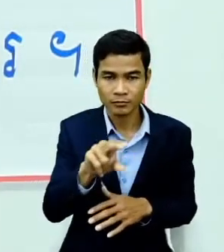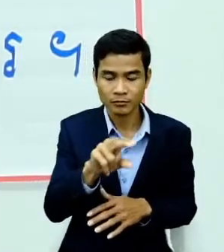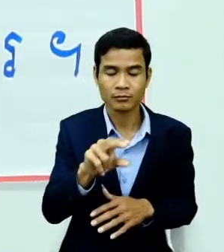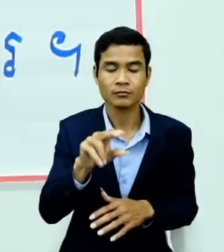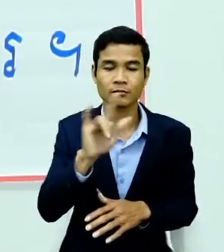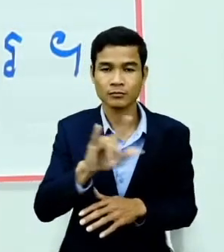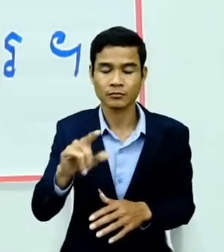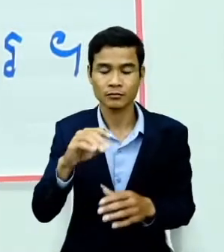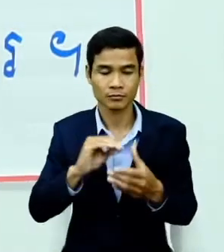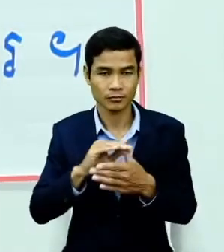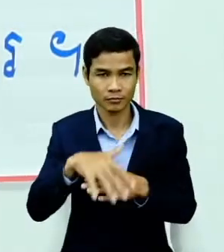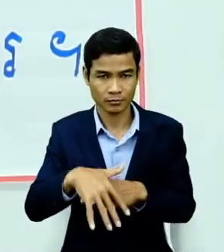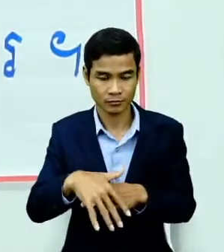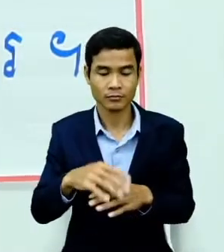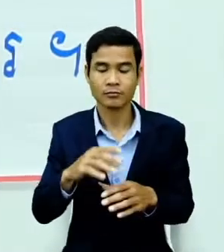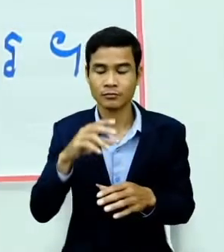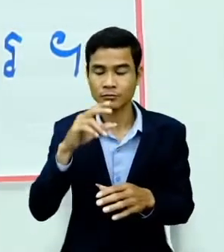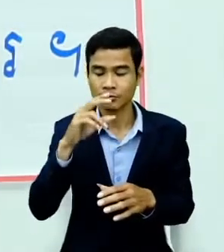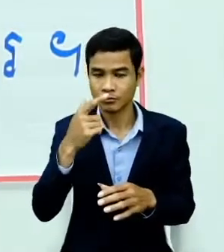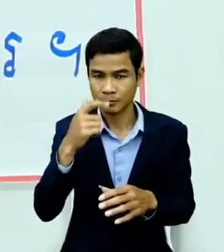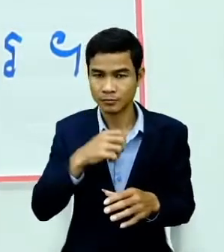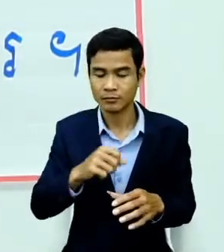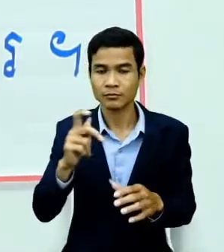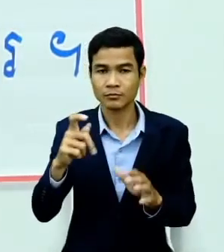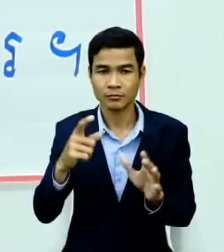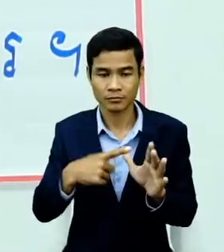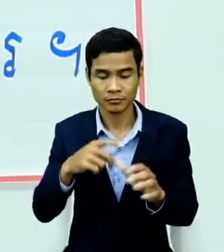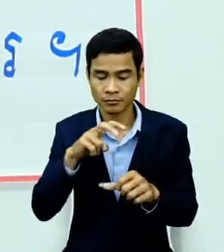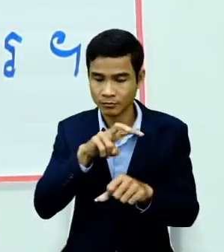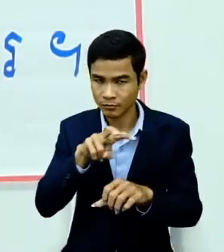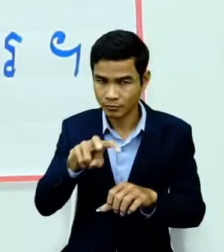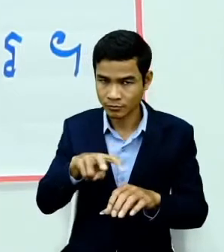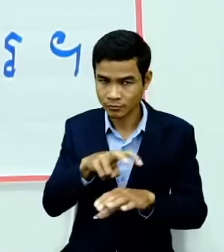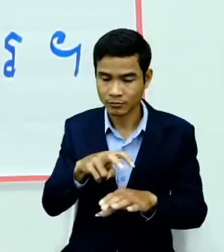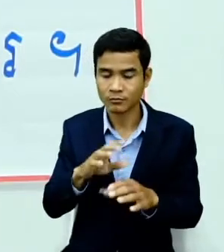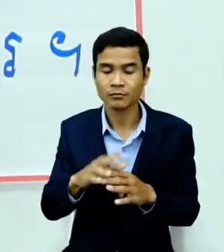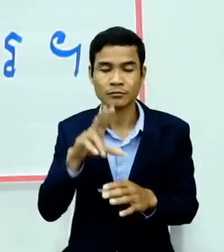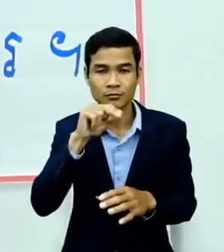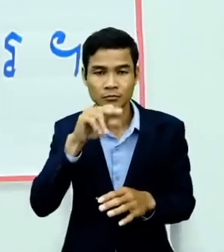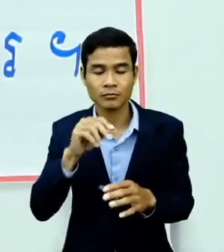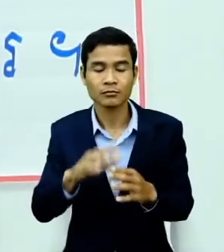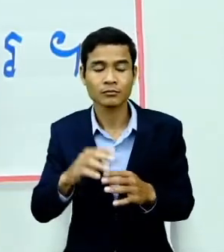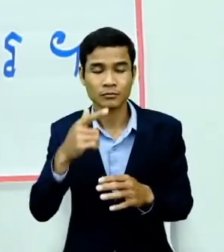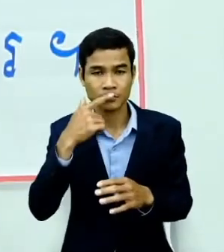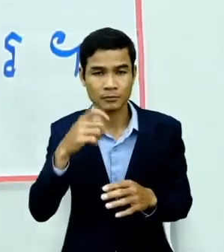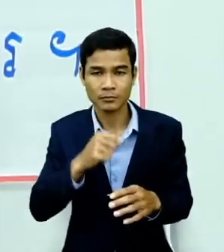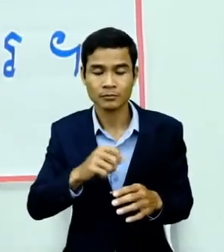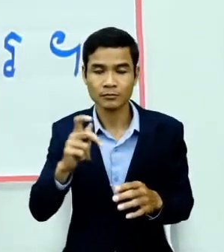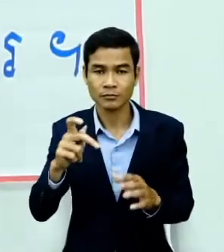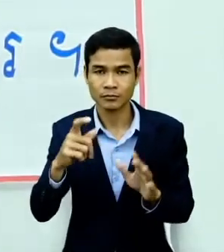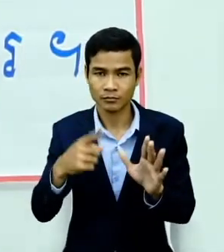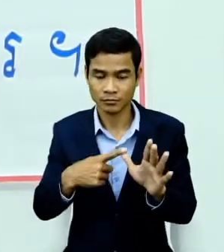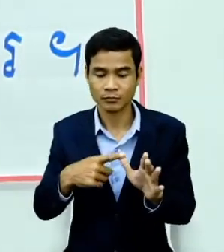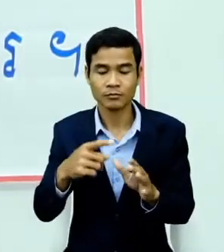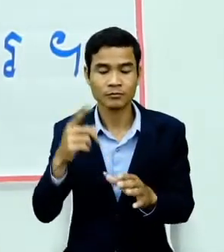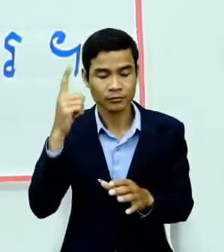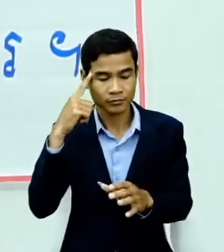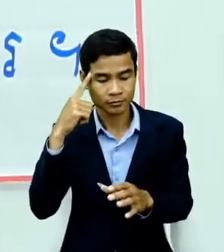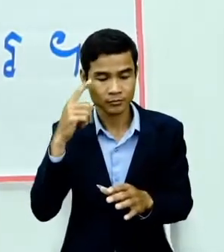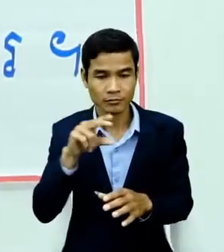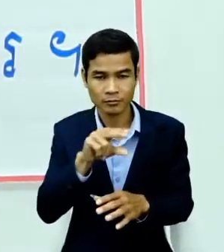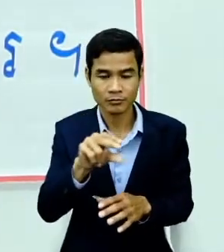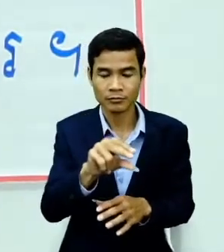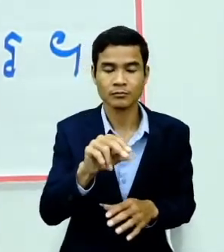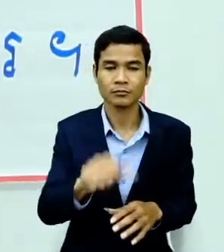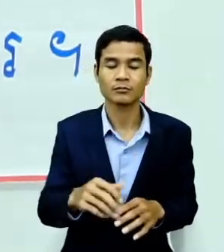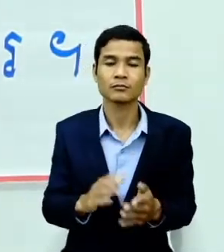តាគាថែទាតាគាថាទាចេះហួរអរគុណ